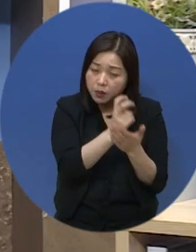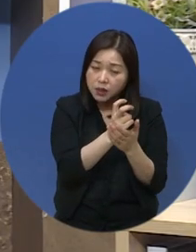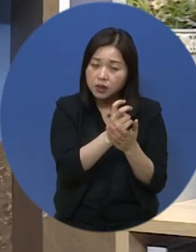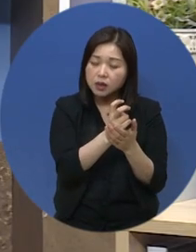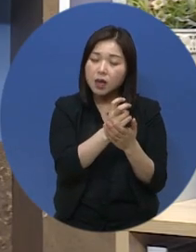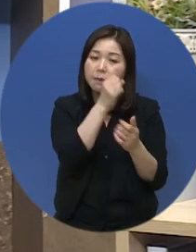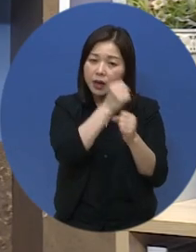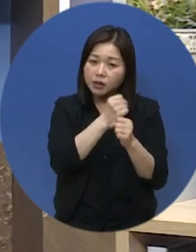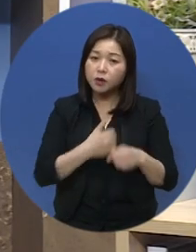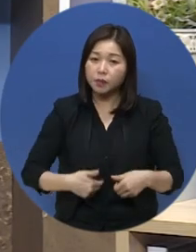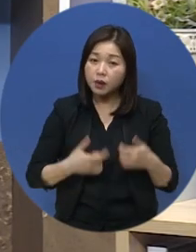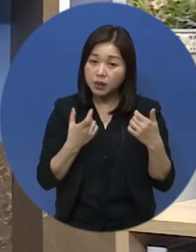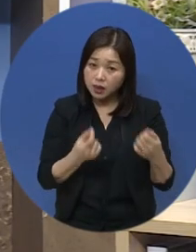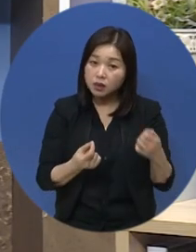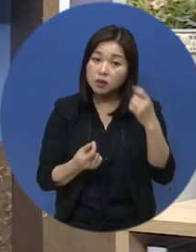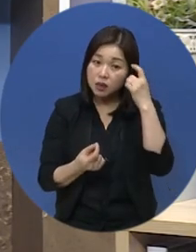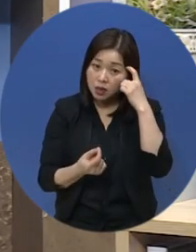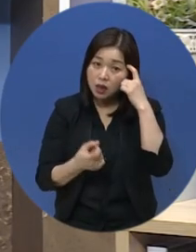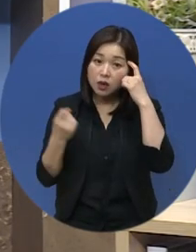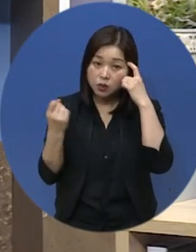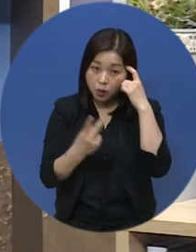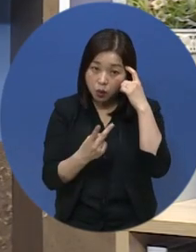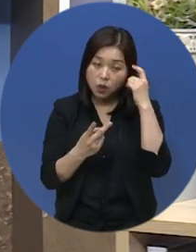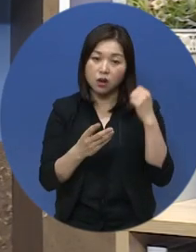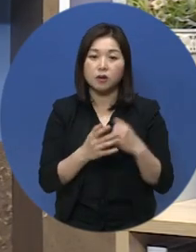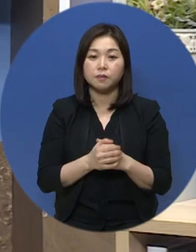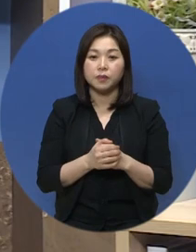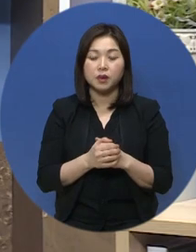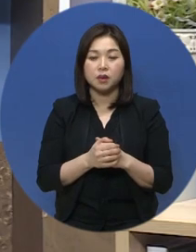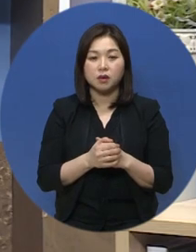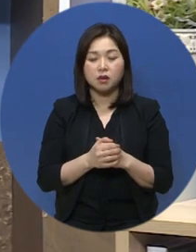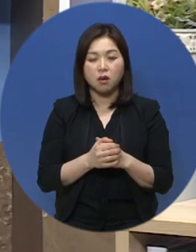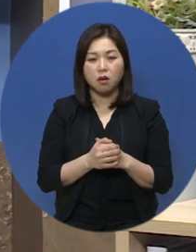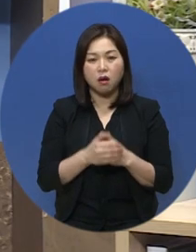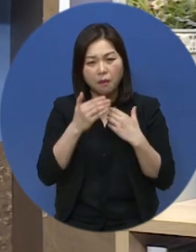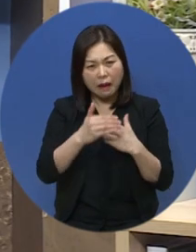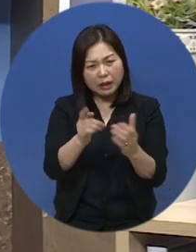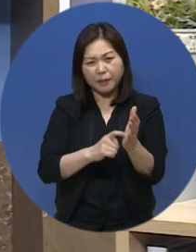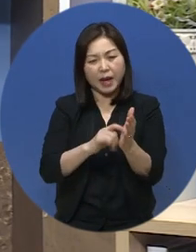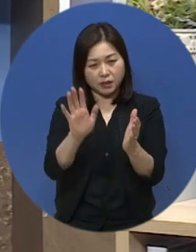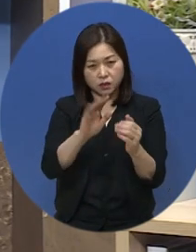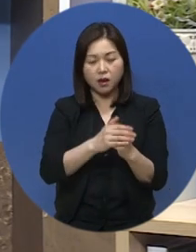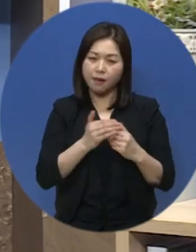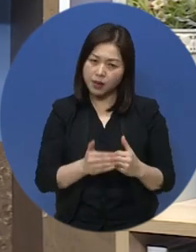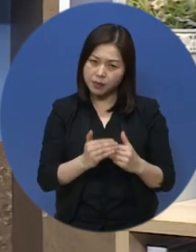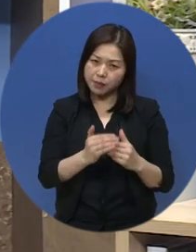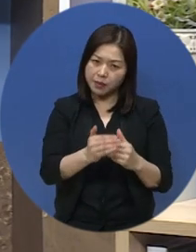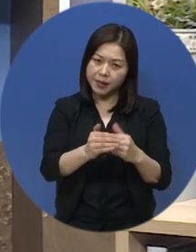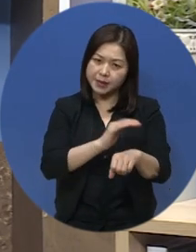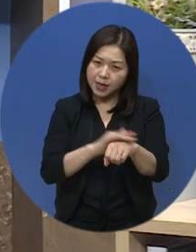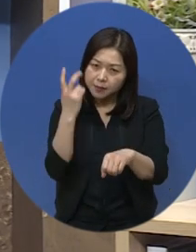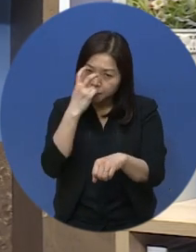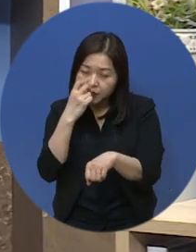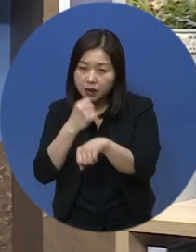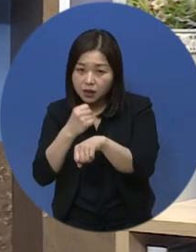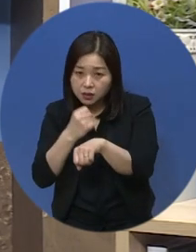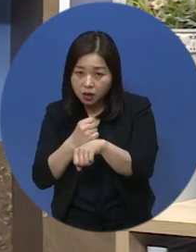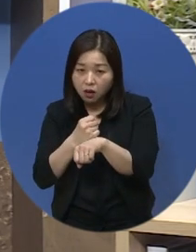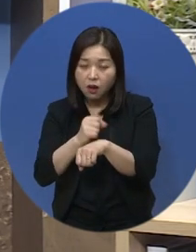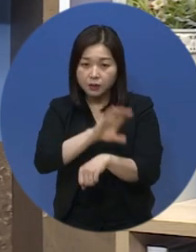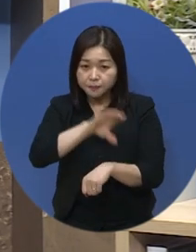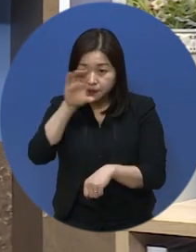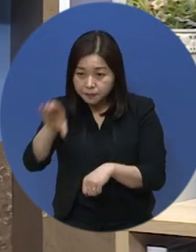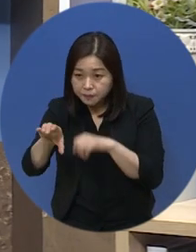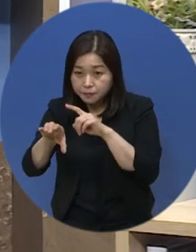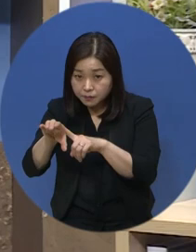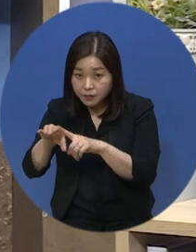법안이 마련이 됐어야 했고 네네. 또 체계적으로 좀 진행이 돼서 이런 현장에서도 진행을 하기에 무리가